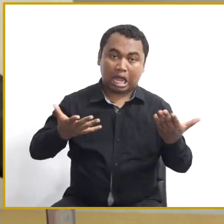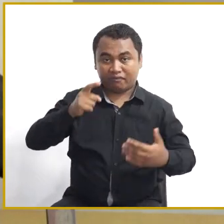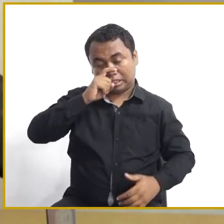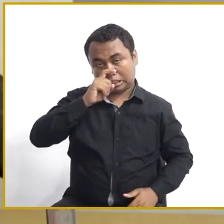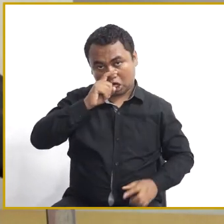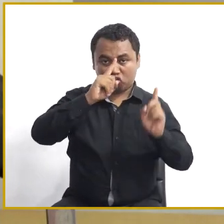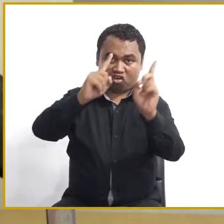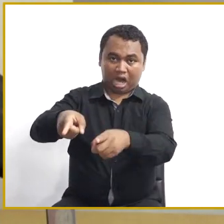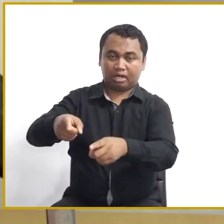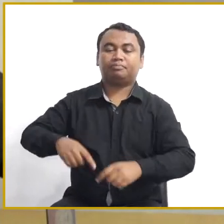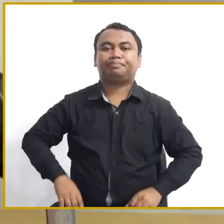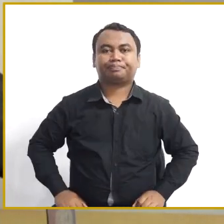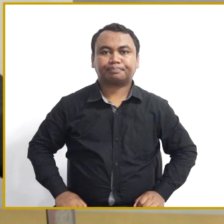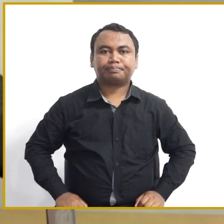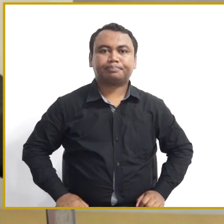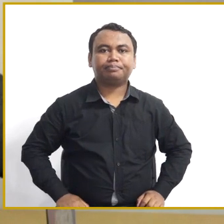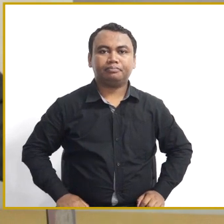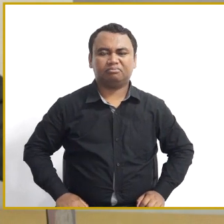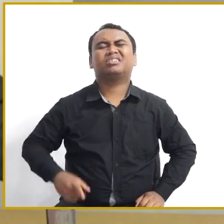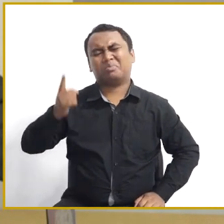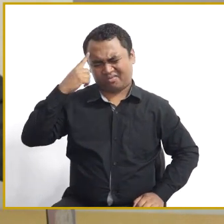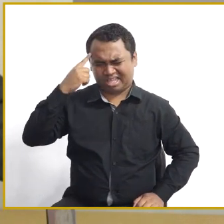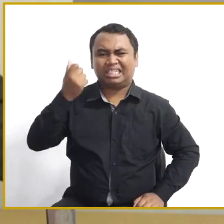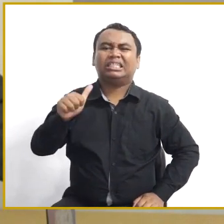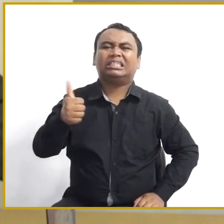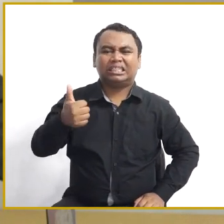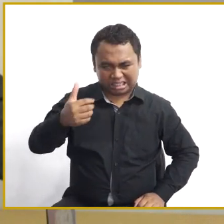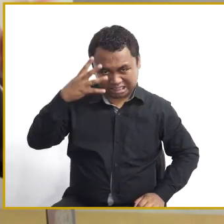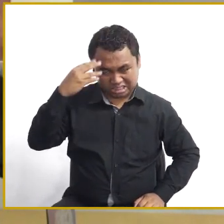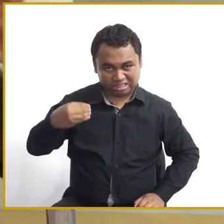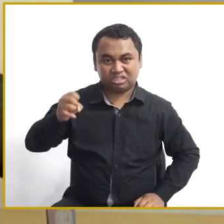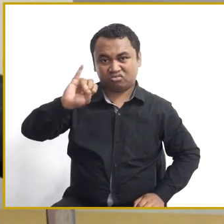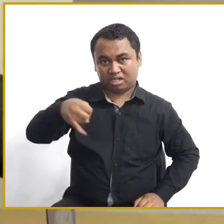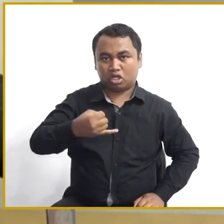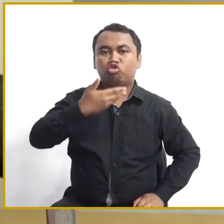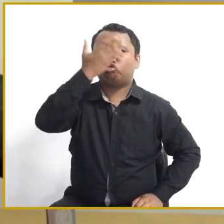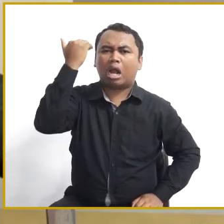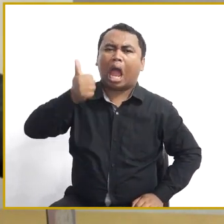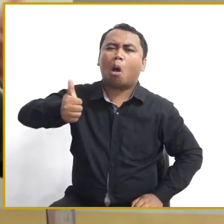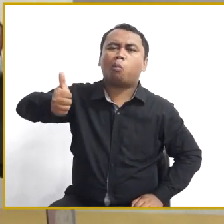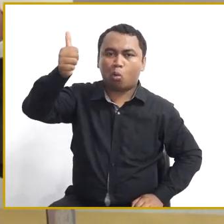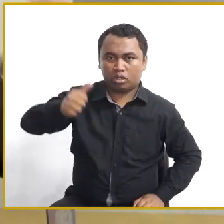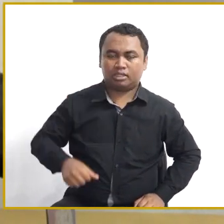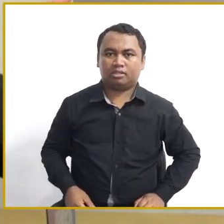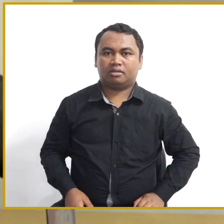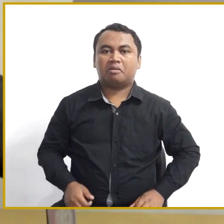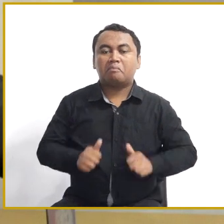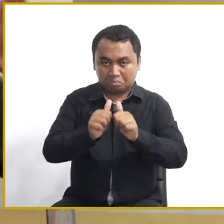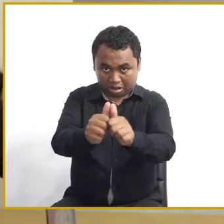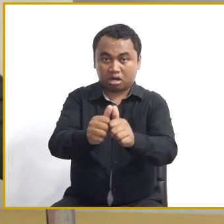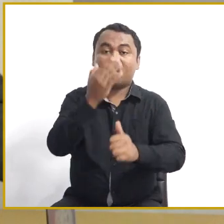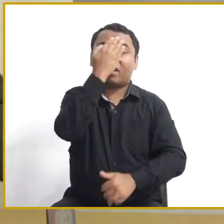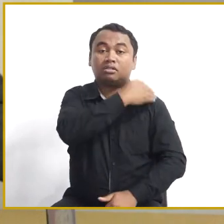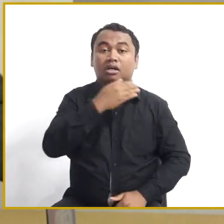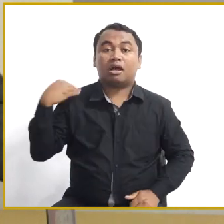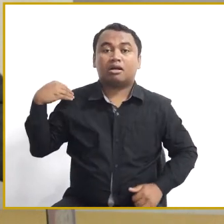tratra ary ny mpanao an'izy io fantatra olona ambony miaraka mpitondra hatrany no manao